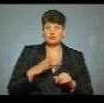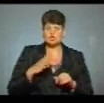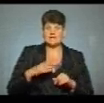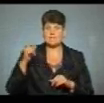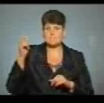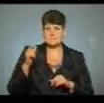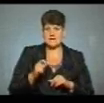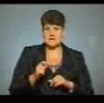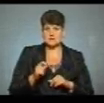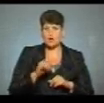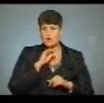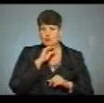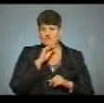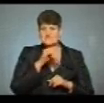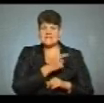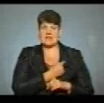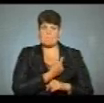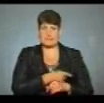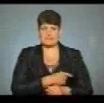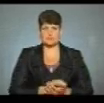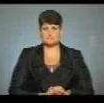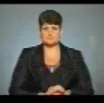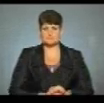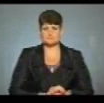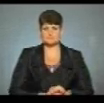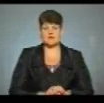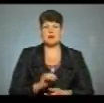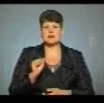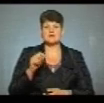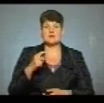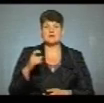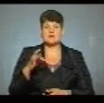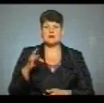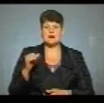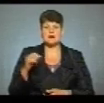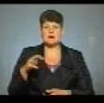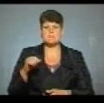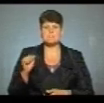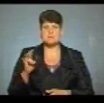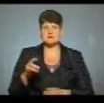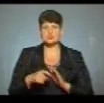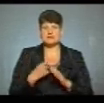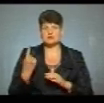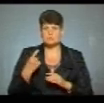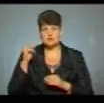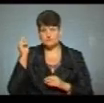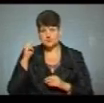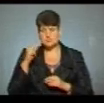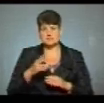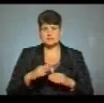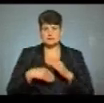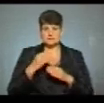приїзду професійних медиків. Аліна Хараман із селища Велика Новосілка Донецької області вчиться накладати джгут.